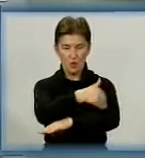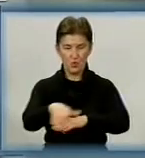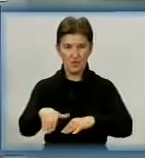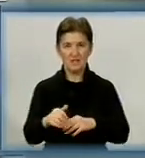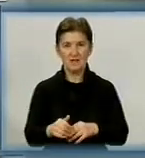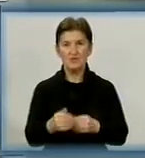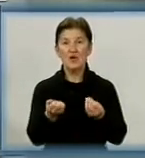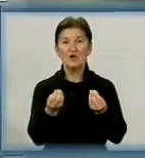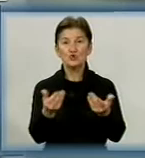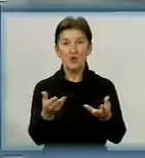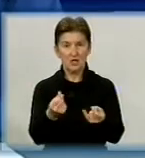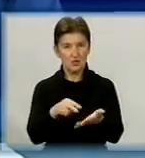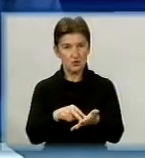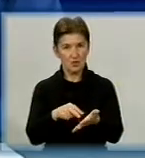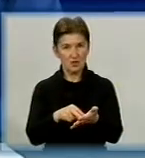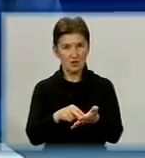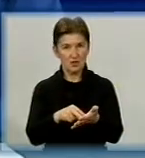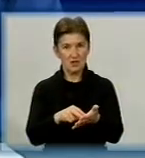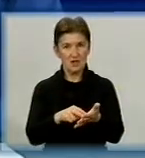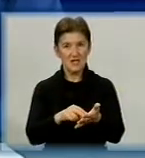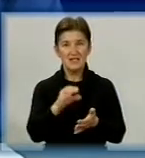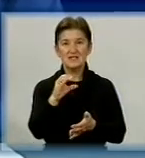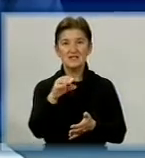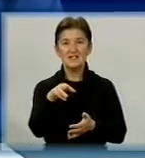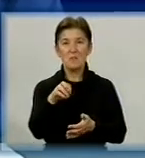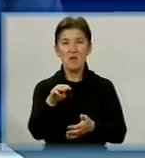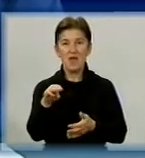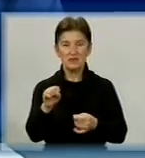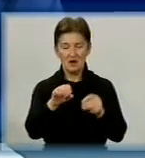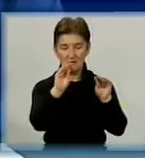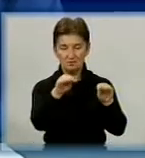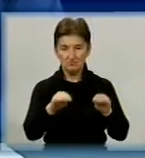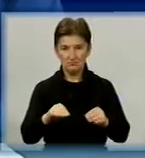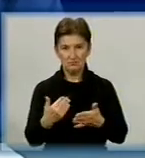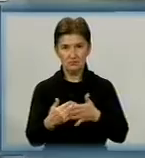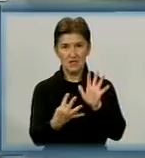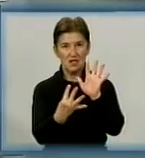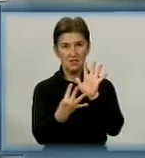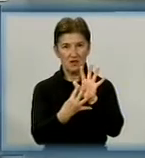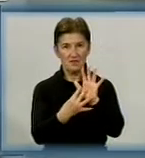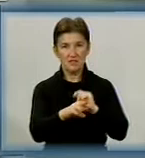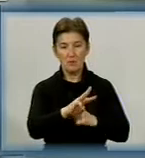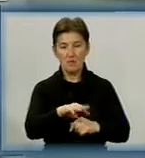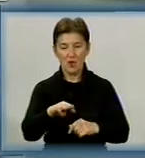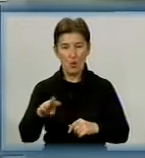Скільки це буде коштувати? Сьогодні вже обраховано? Так, да, в сметах по двом вулицям це порядка 9 мільйонів гривень.